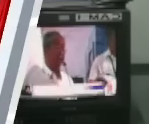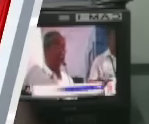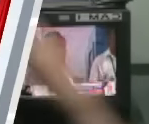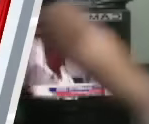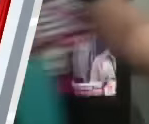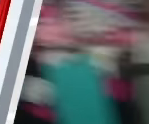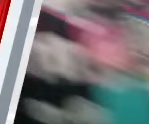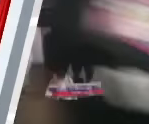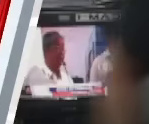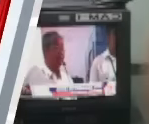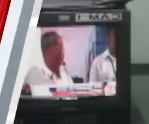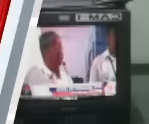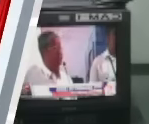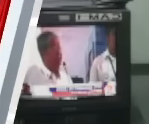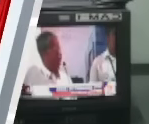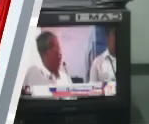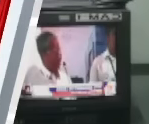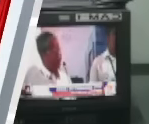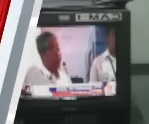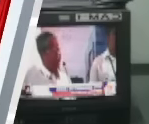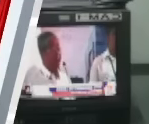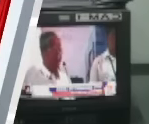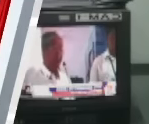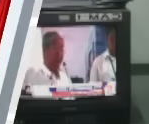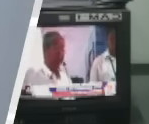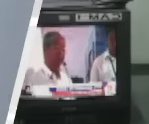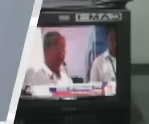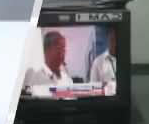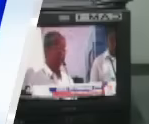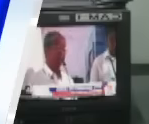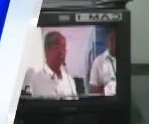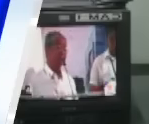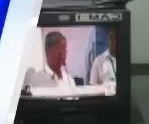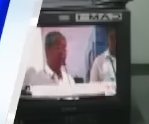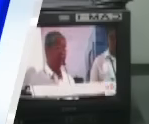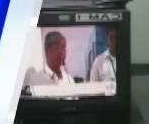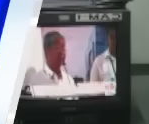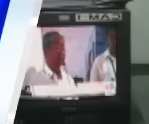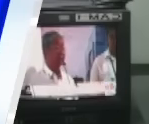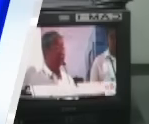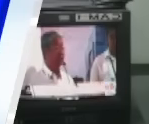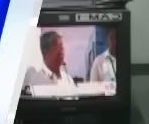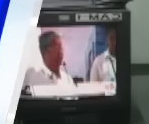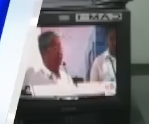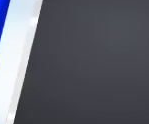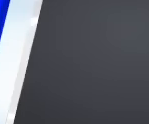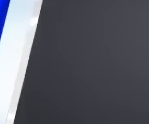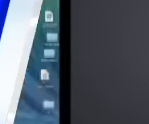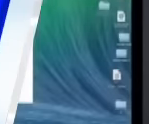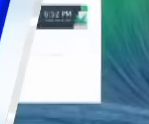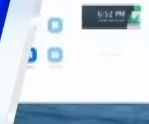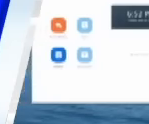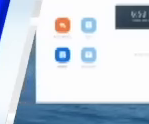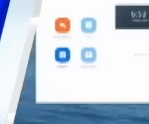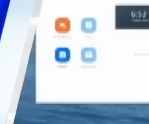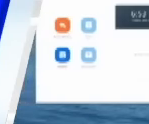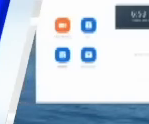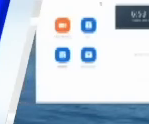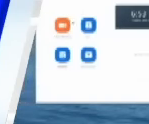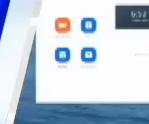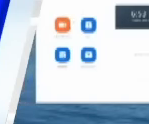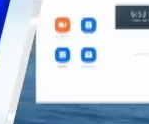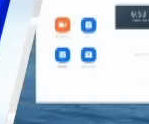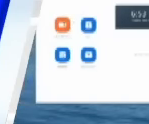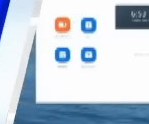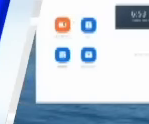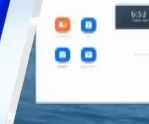natin na efforts ng NBI at ng Department of Justice na maibalik natin dito